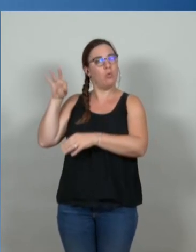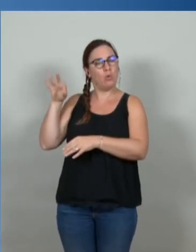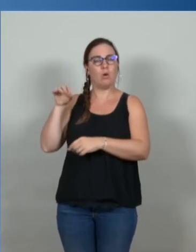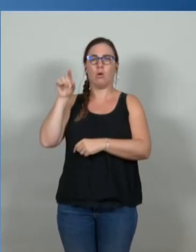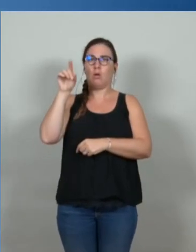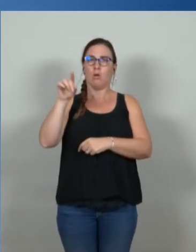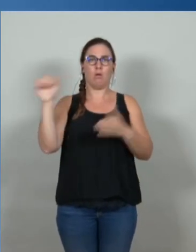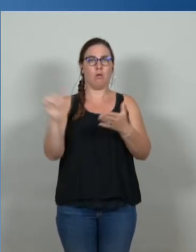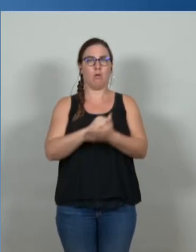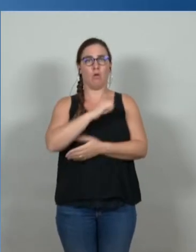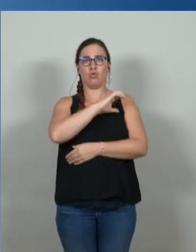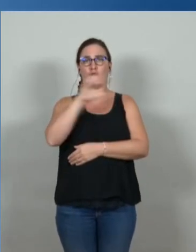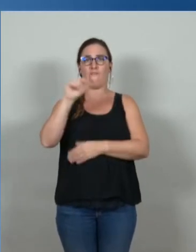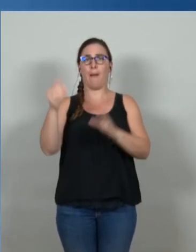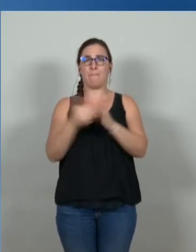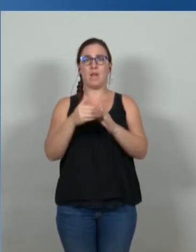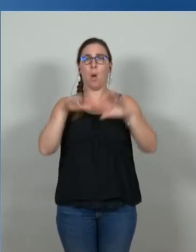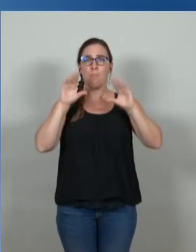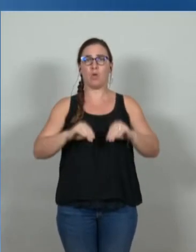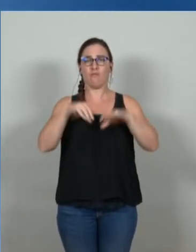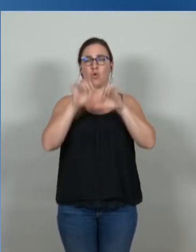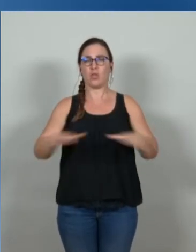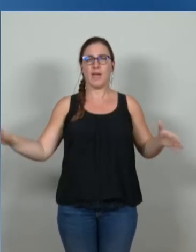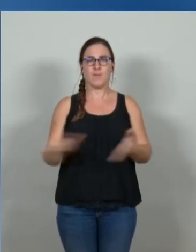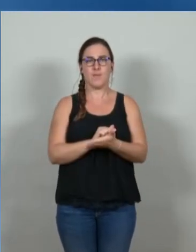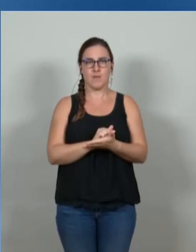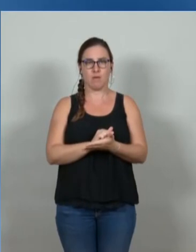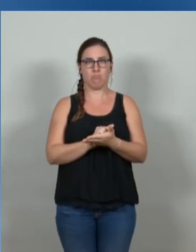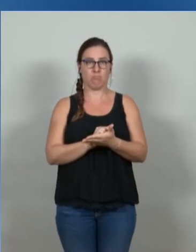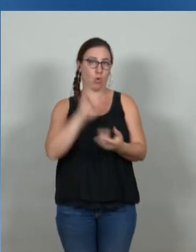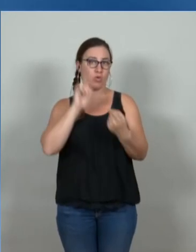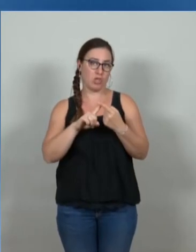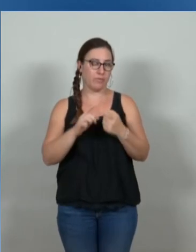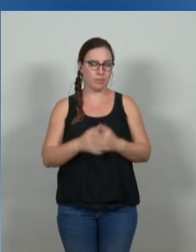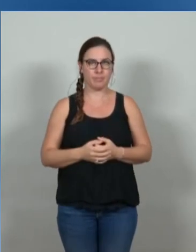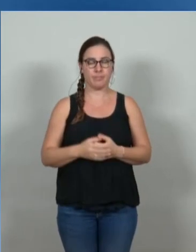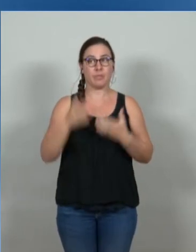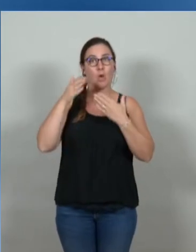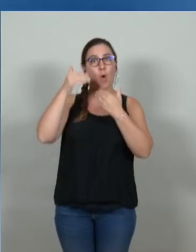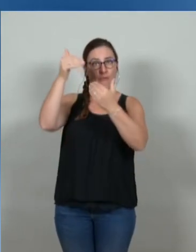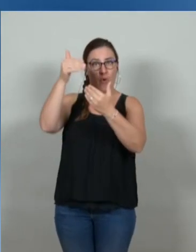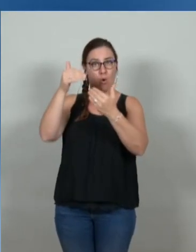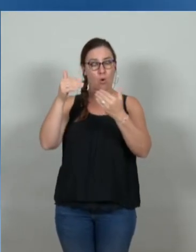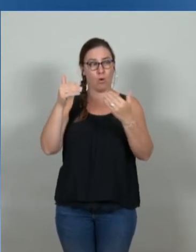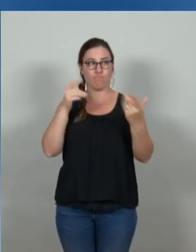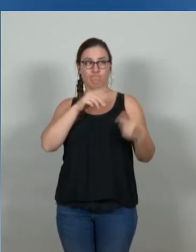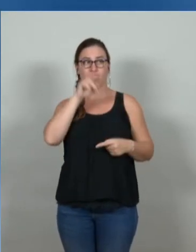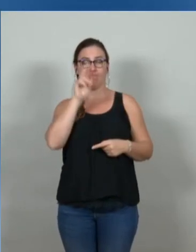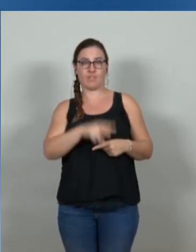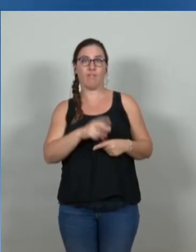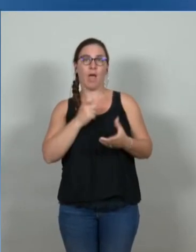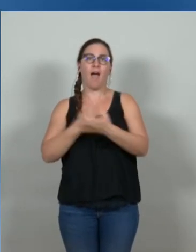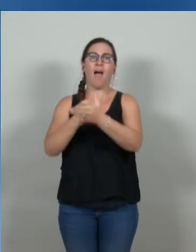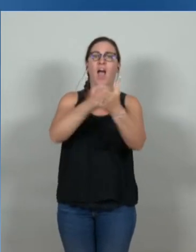120000 faces pardon de fonctionnaires un vœu dont nous partageons la perte de sens de pouvoir